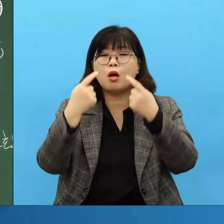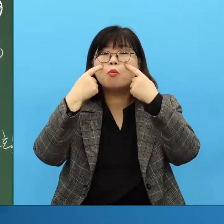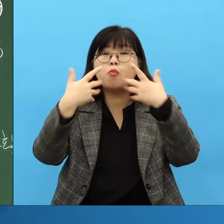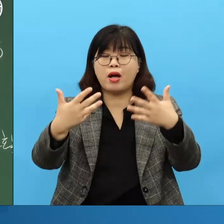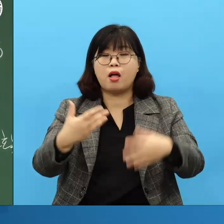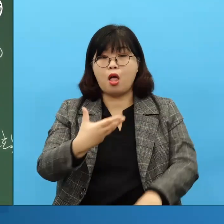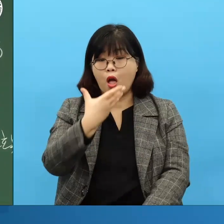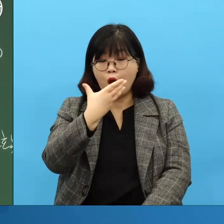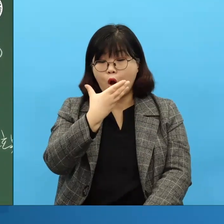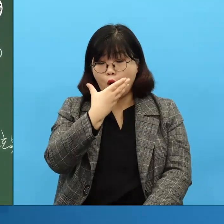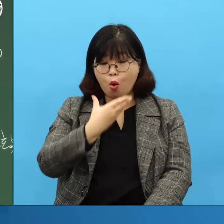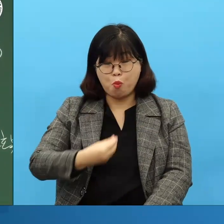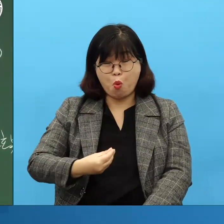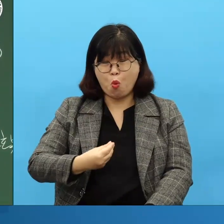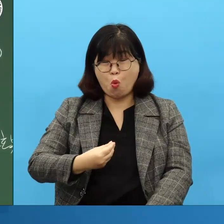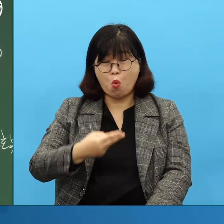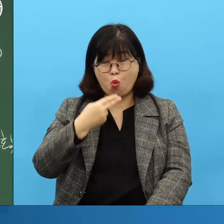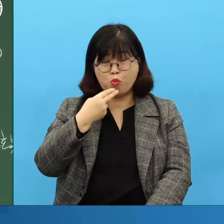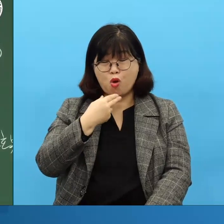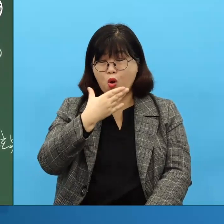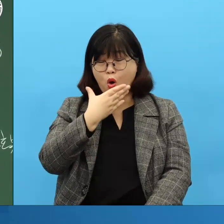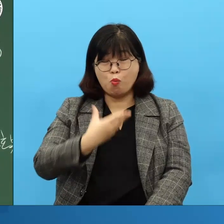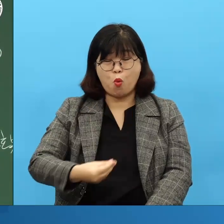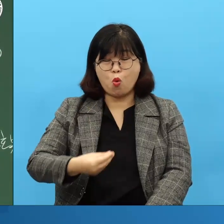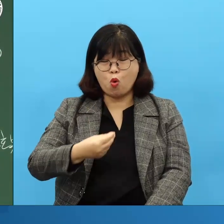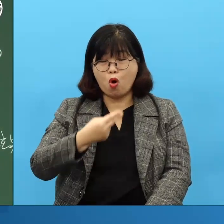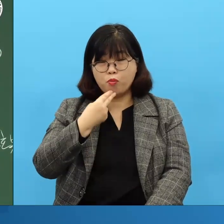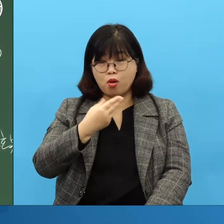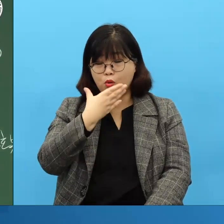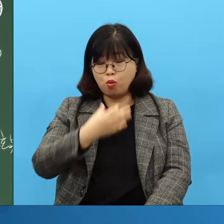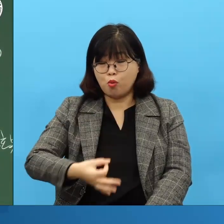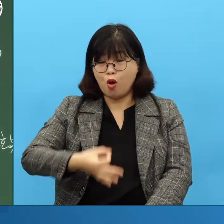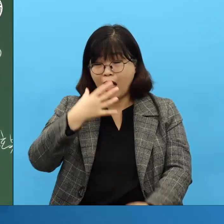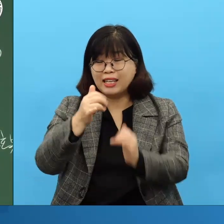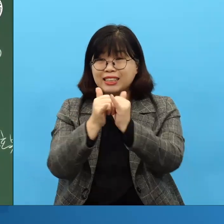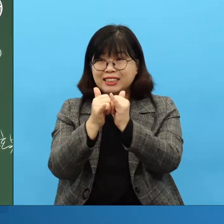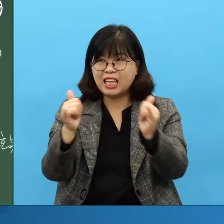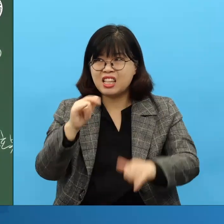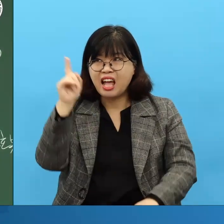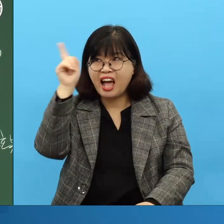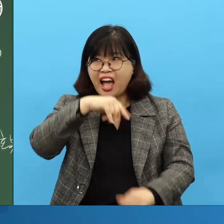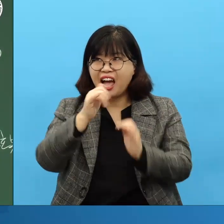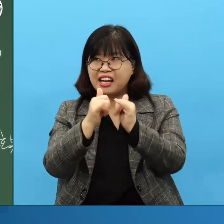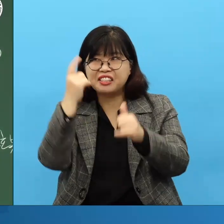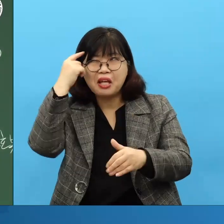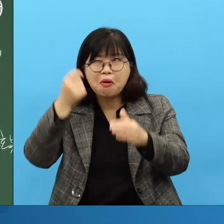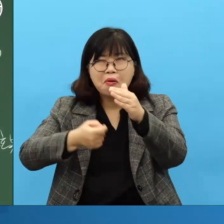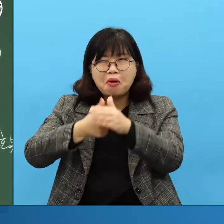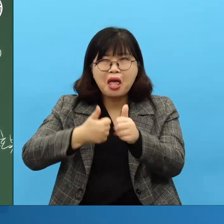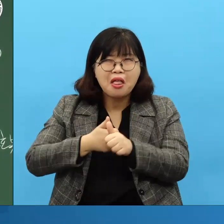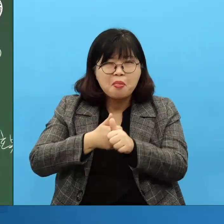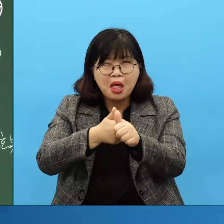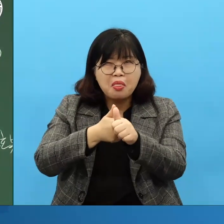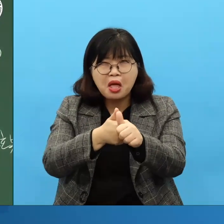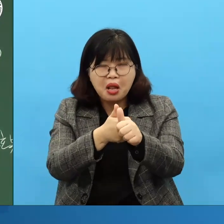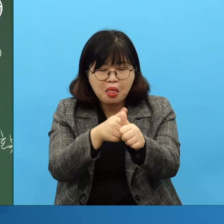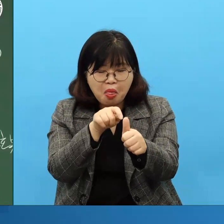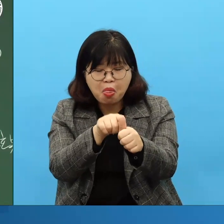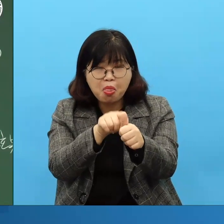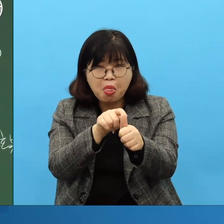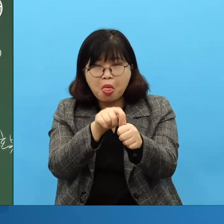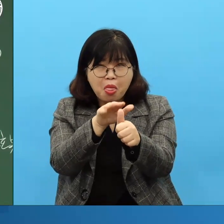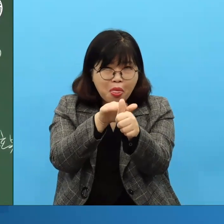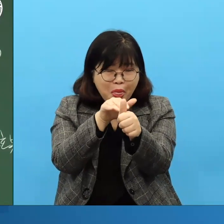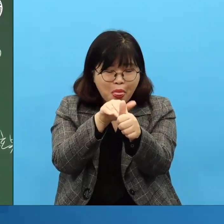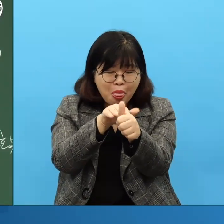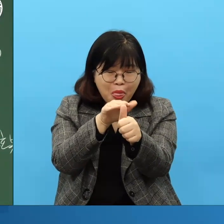꾀를 따라다니면서 밥 먹고 살아야 돼요. then that means cursed are the ones 그렇죠. who have to walk in the counsel of the wicked in order to 비참한 make a living. 겁니다. So